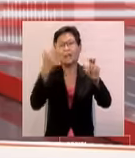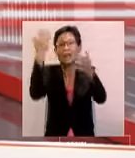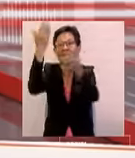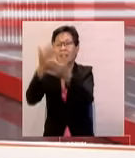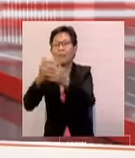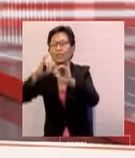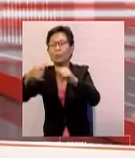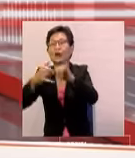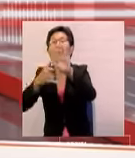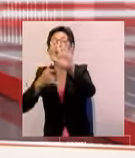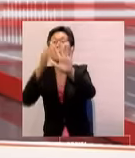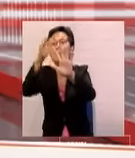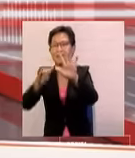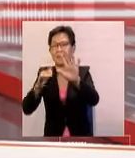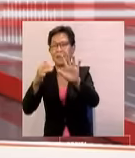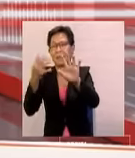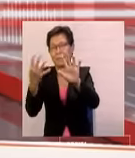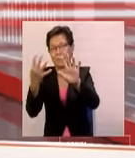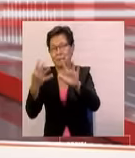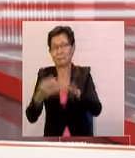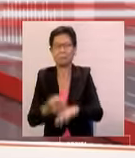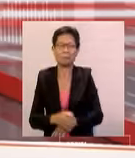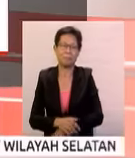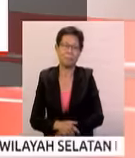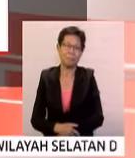5 April.